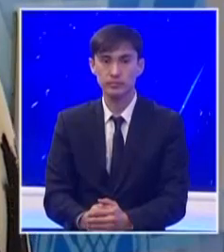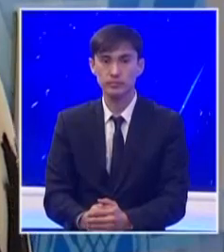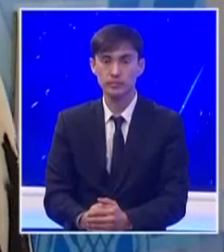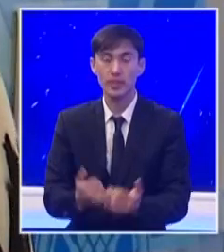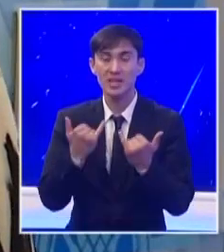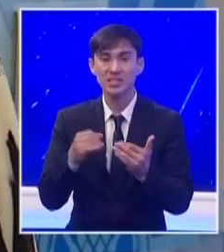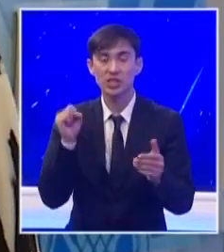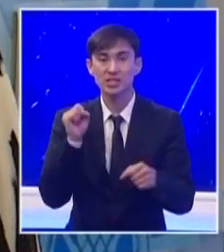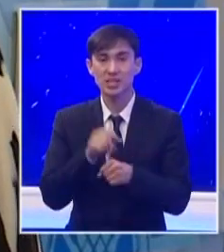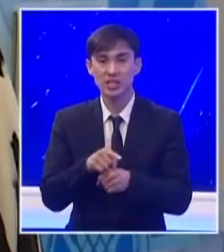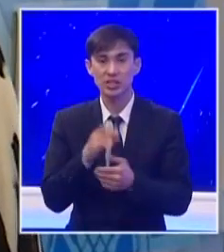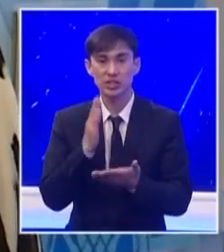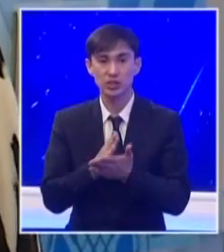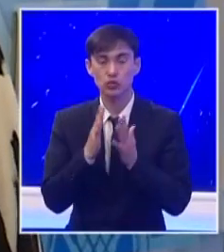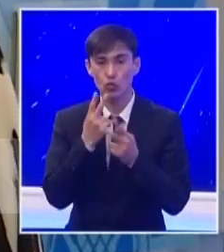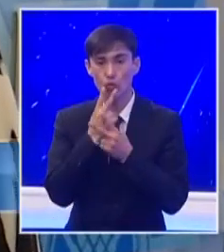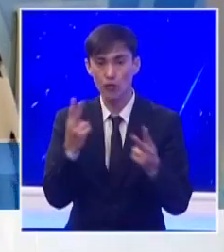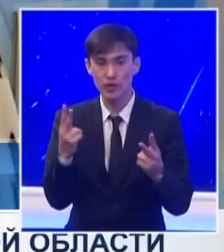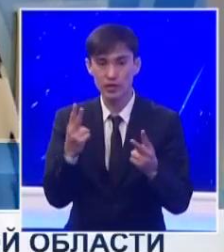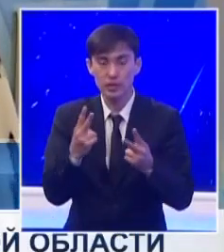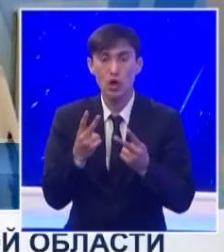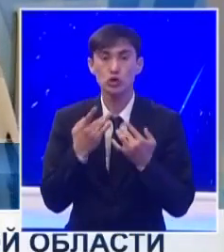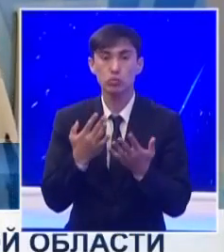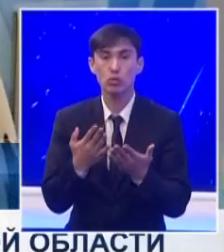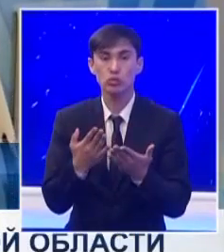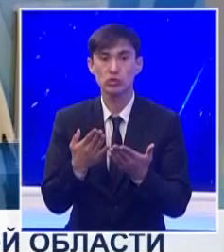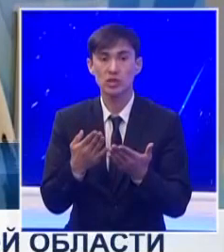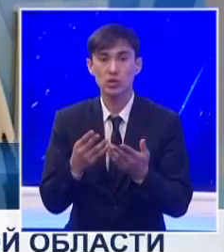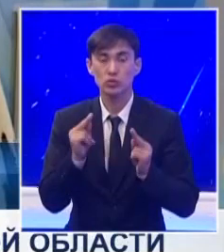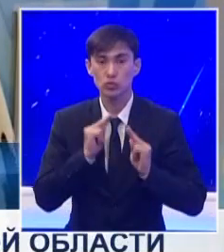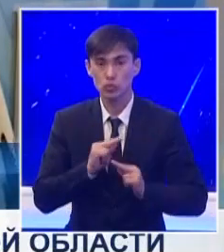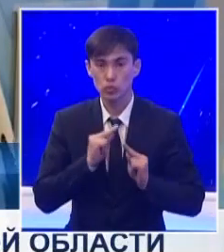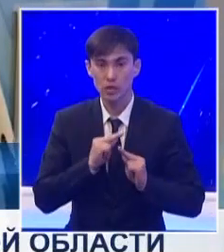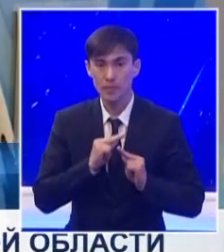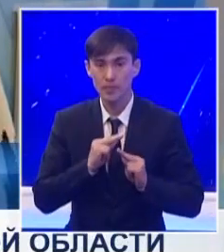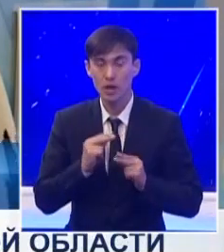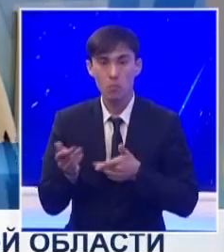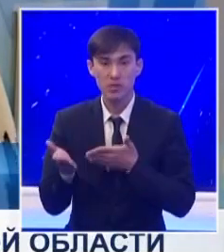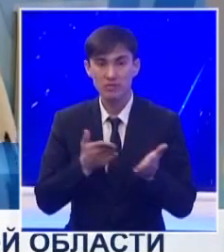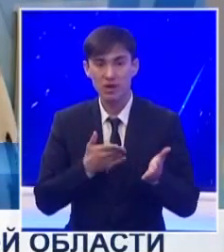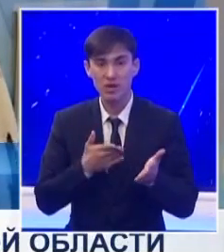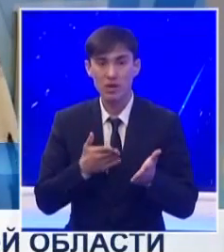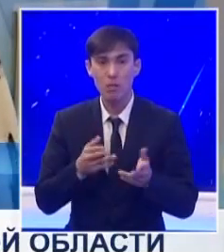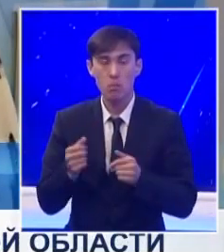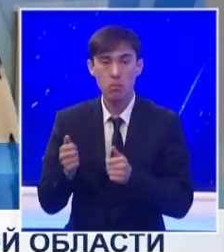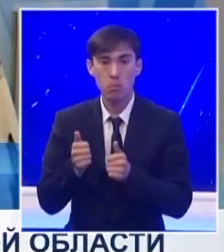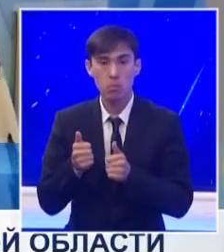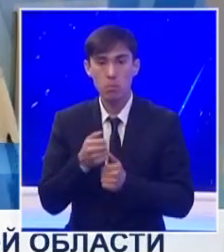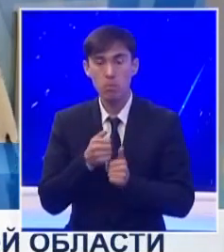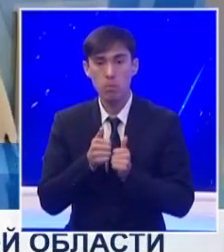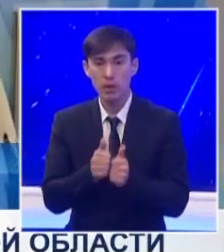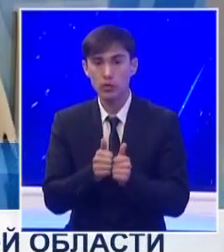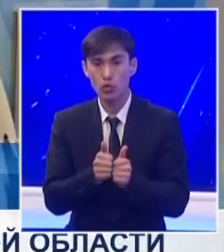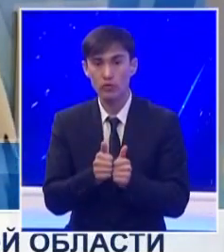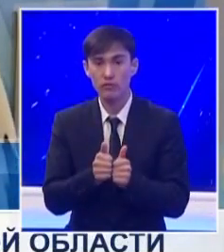Сейчас задача стоит именно увидеть спрос рынка труда, поэтому позвали партнеров. Здесь присутствует управление